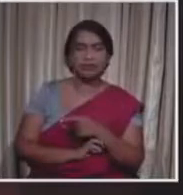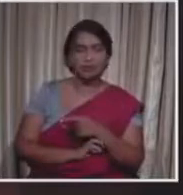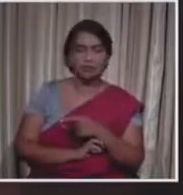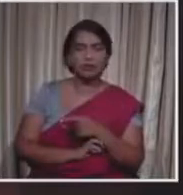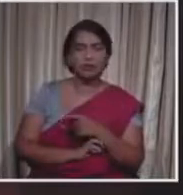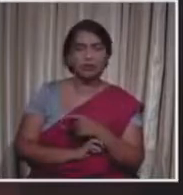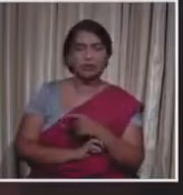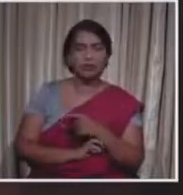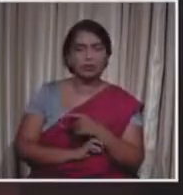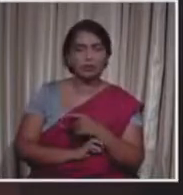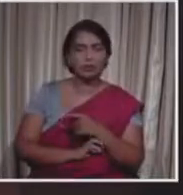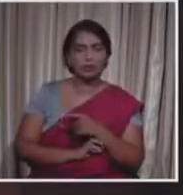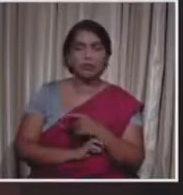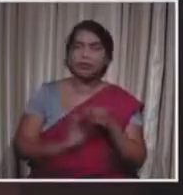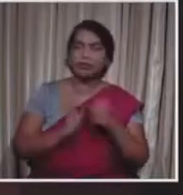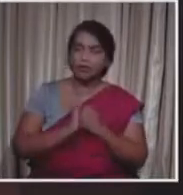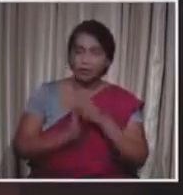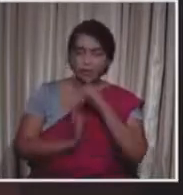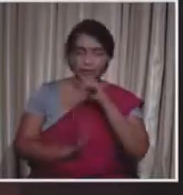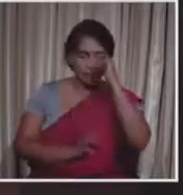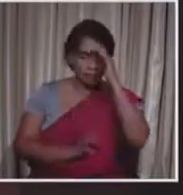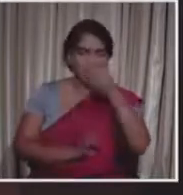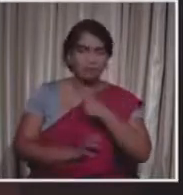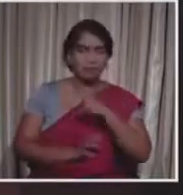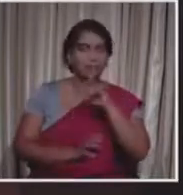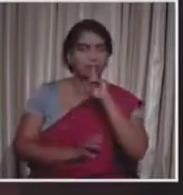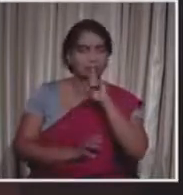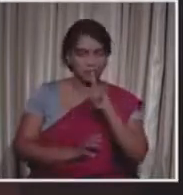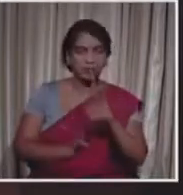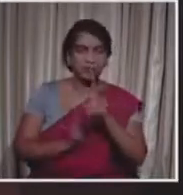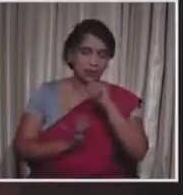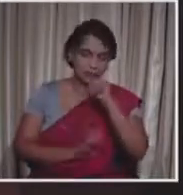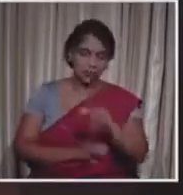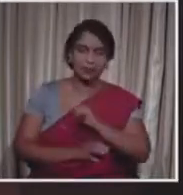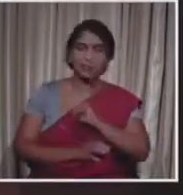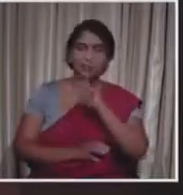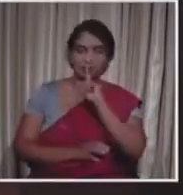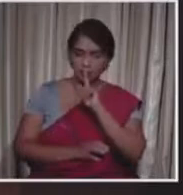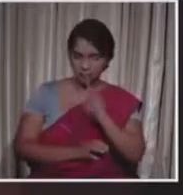දැන් ගරු කතානායකතුමනි මම කියනවා බොහොම පැහැදිලිව